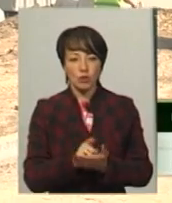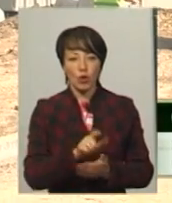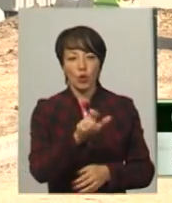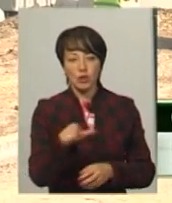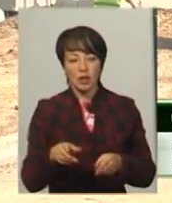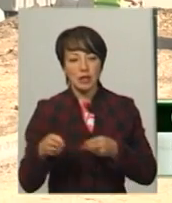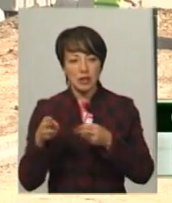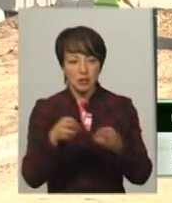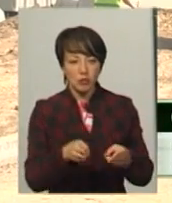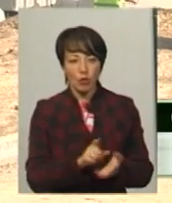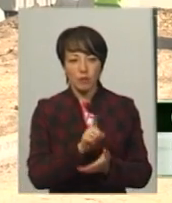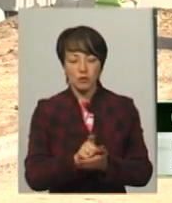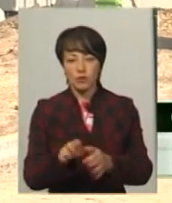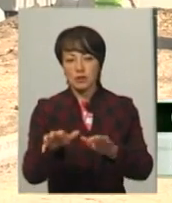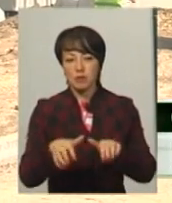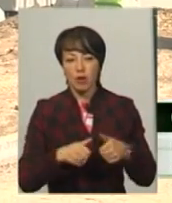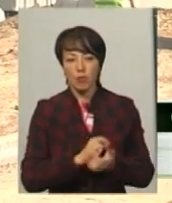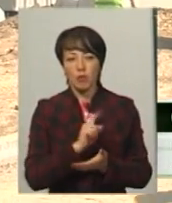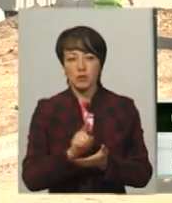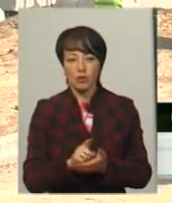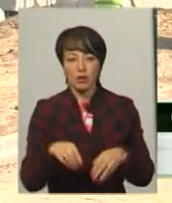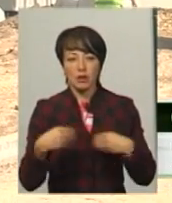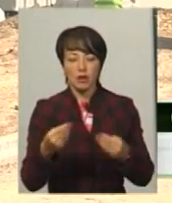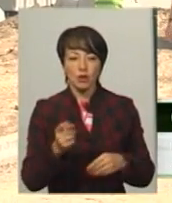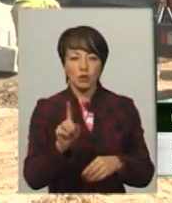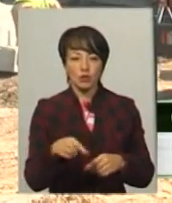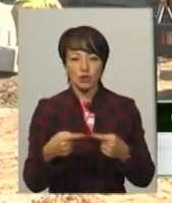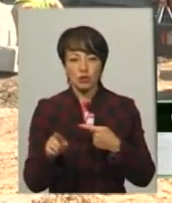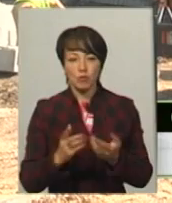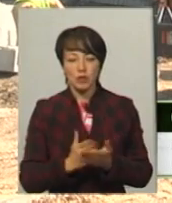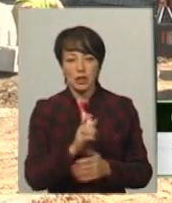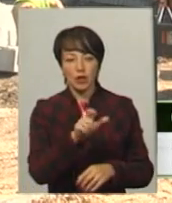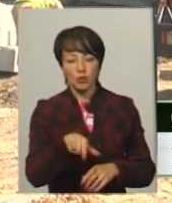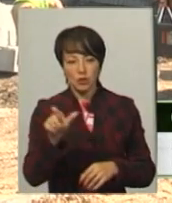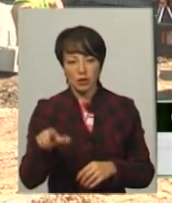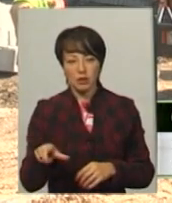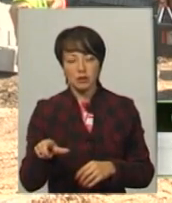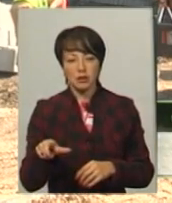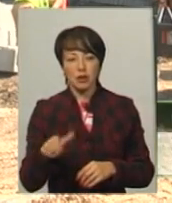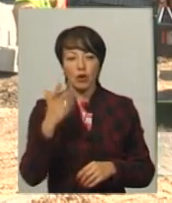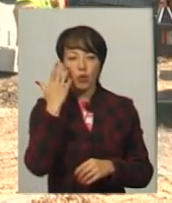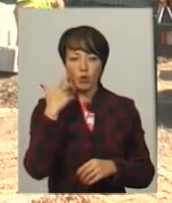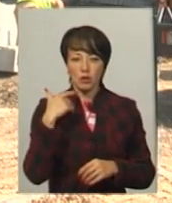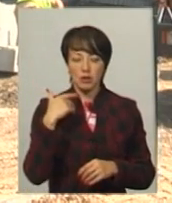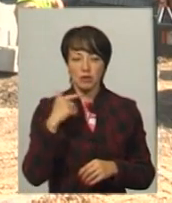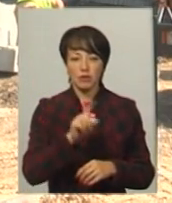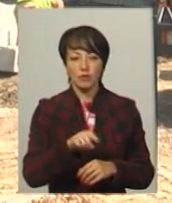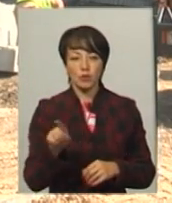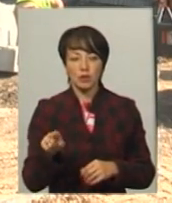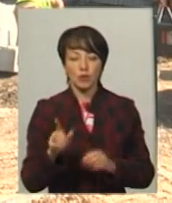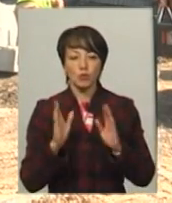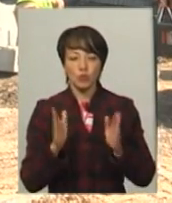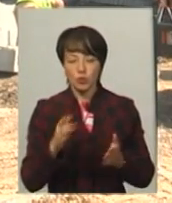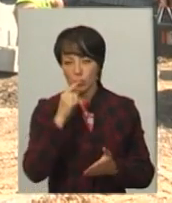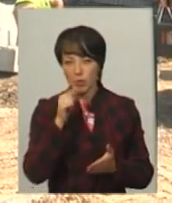їдемо, обов'язково їх забираємо, обов'язково надаємо ту чи іншу послугу. І тих людей, коли вони